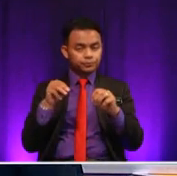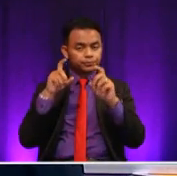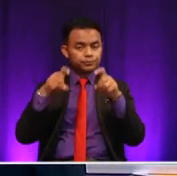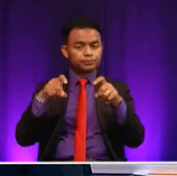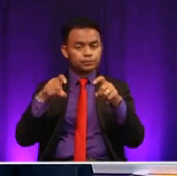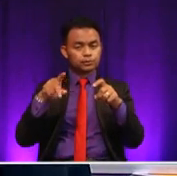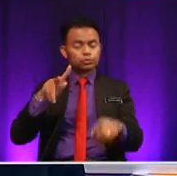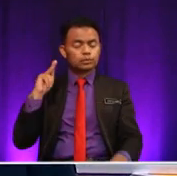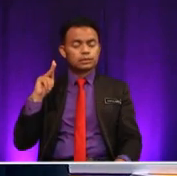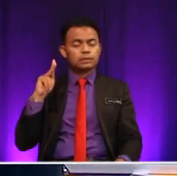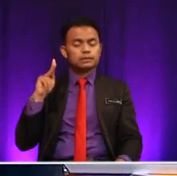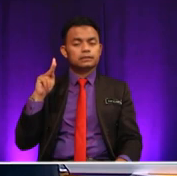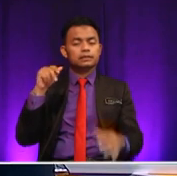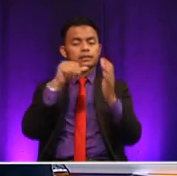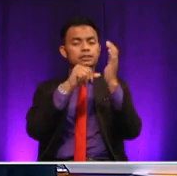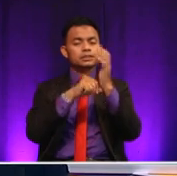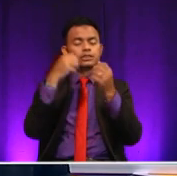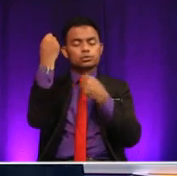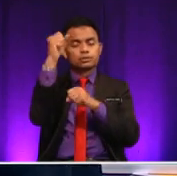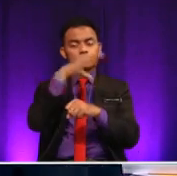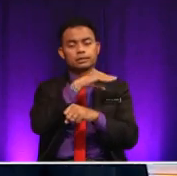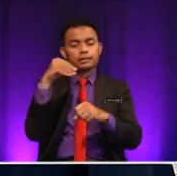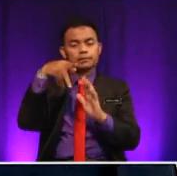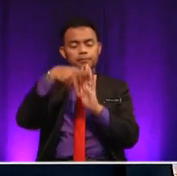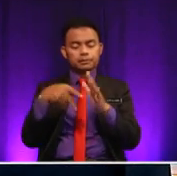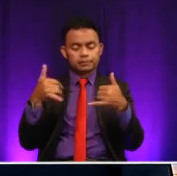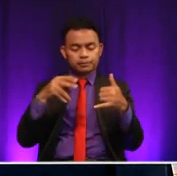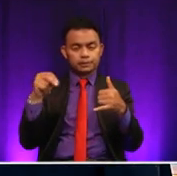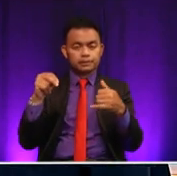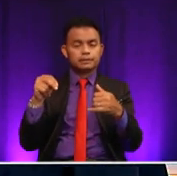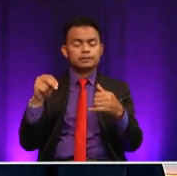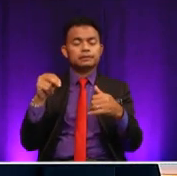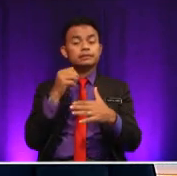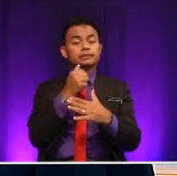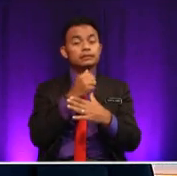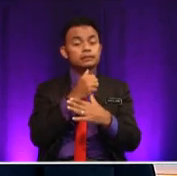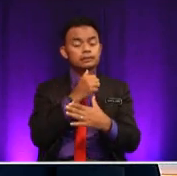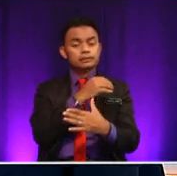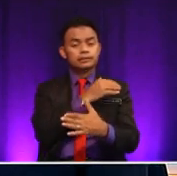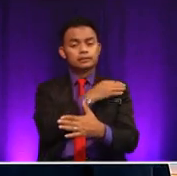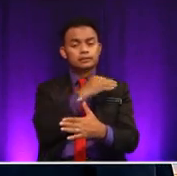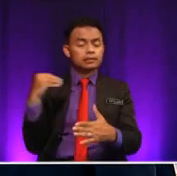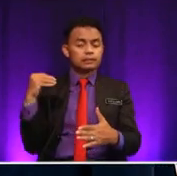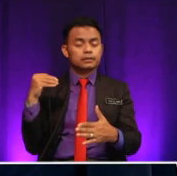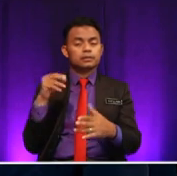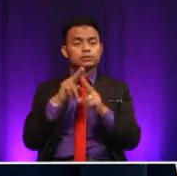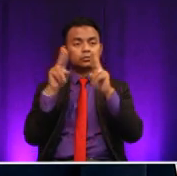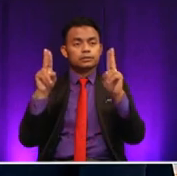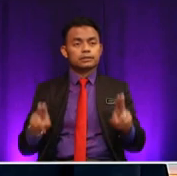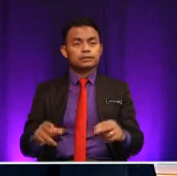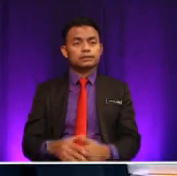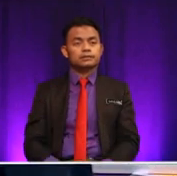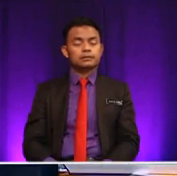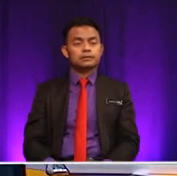ujian yang tidak senilai dalam komponen koasi yang terlibat baik kita enak